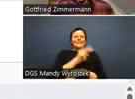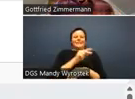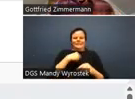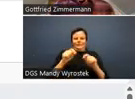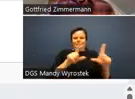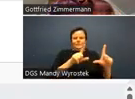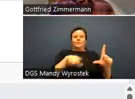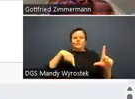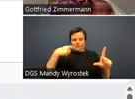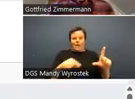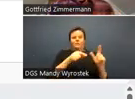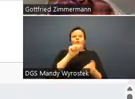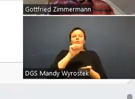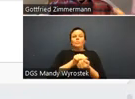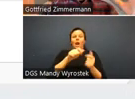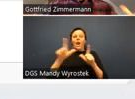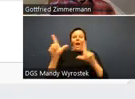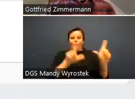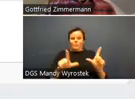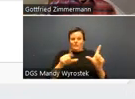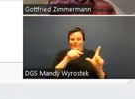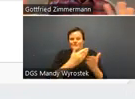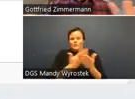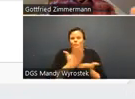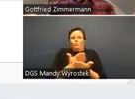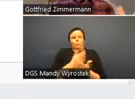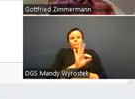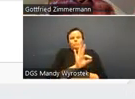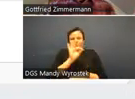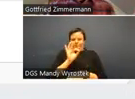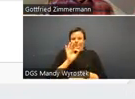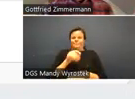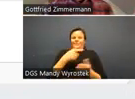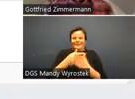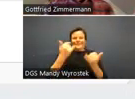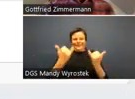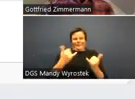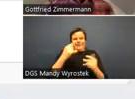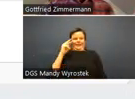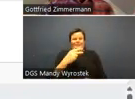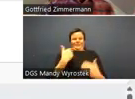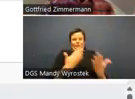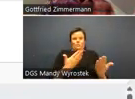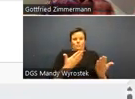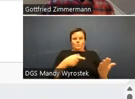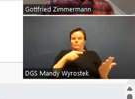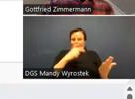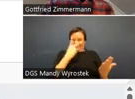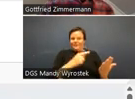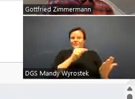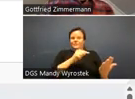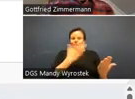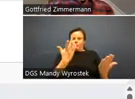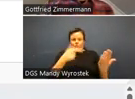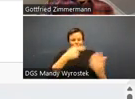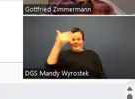später auch gedruckt würde. Also zweidimensional mit der entsprechenden räumlichen Anordnung.